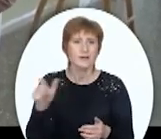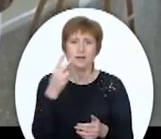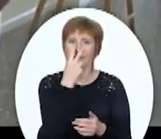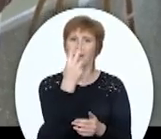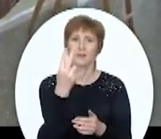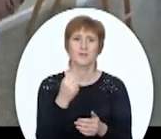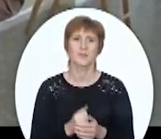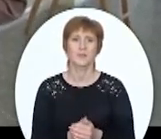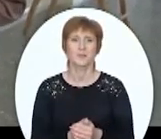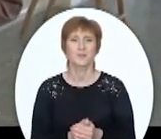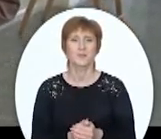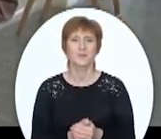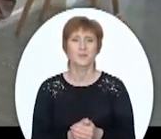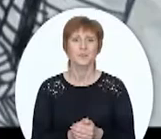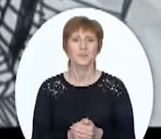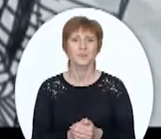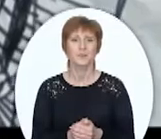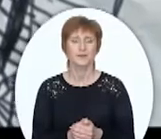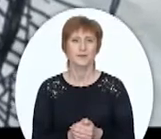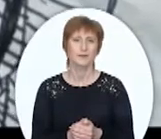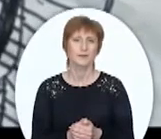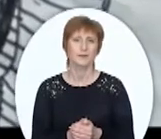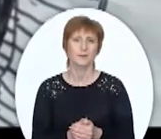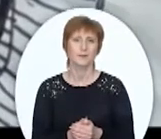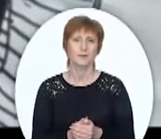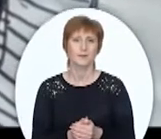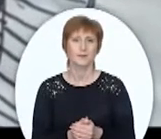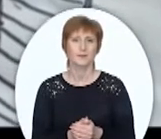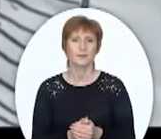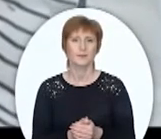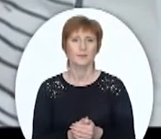ней цепляются глаз, что называется. Вот